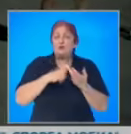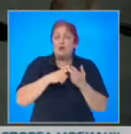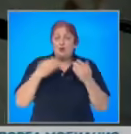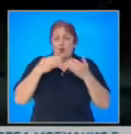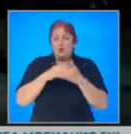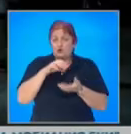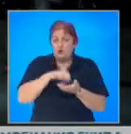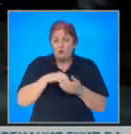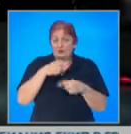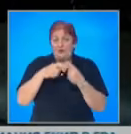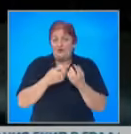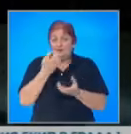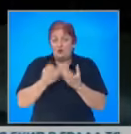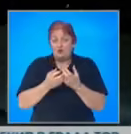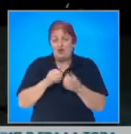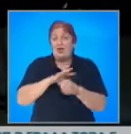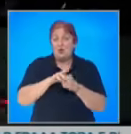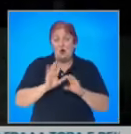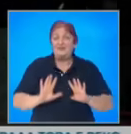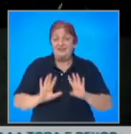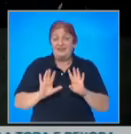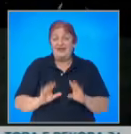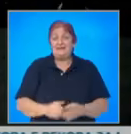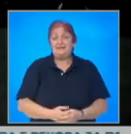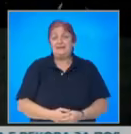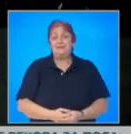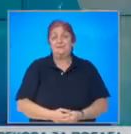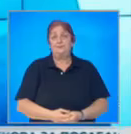нощни клуба се превърнаха в огнища на COVID-19.